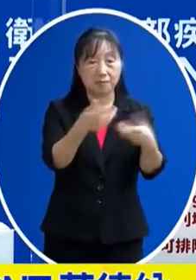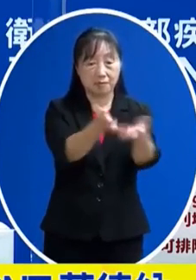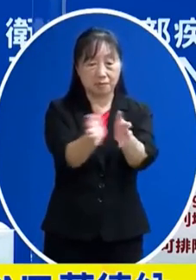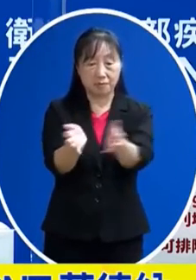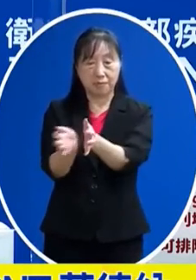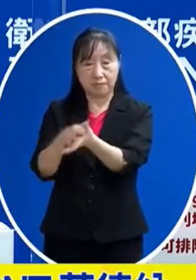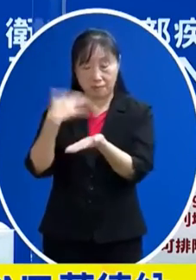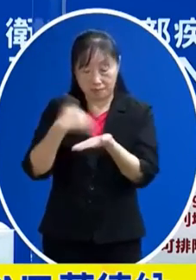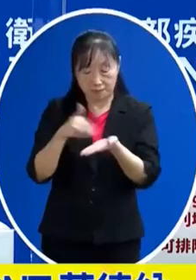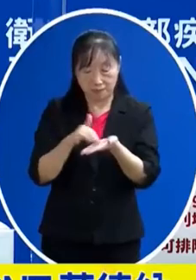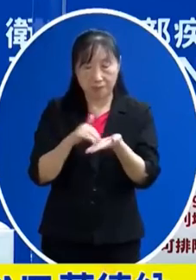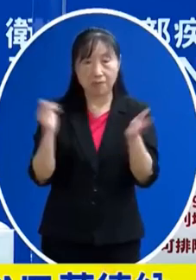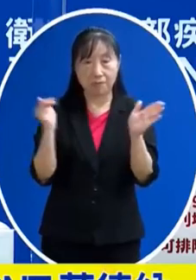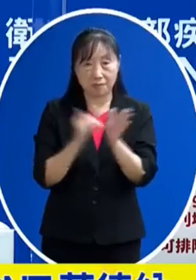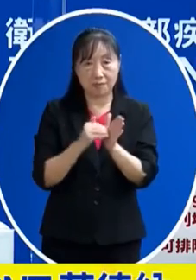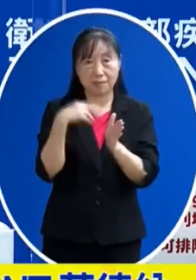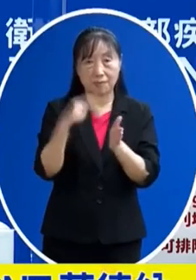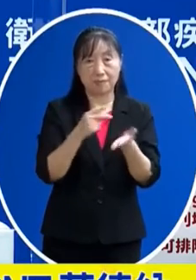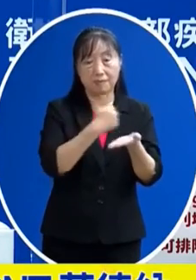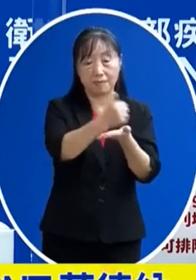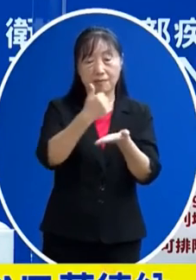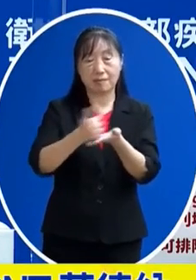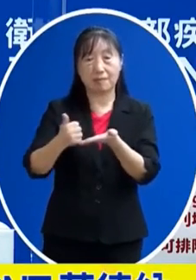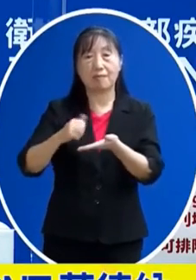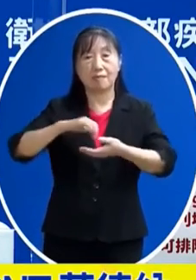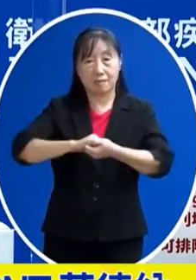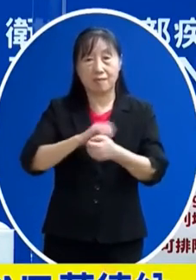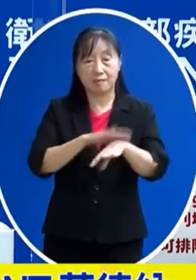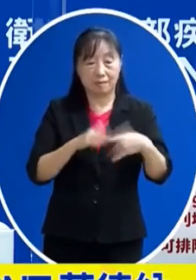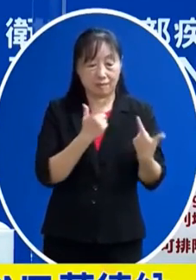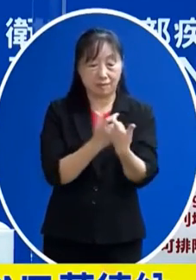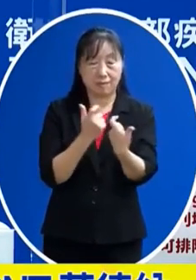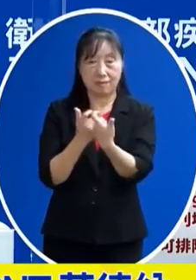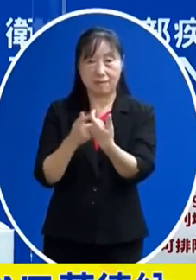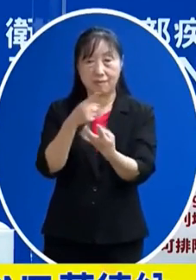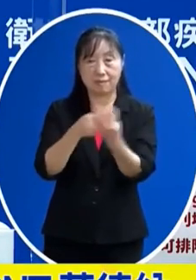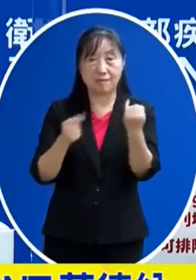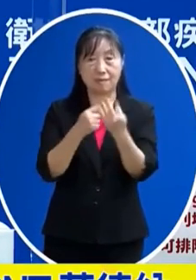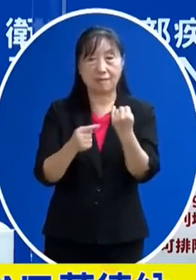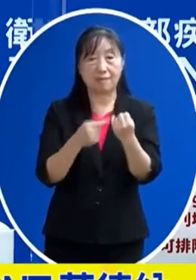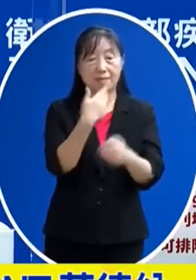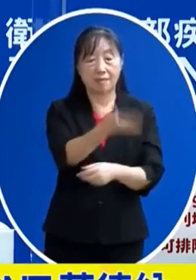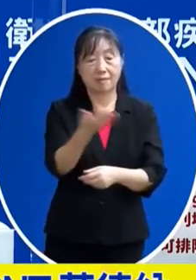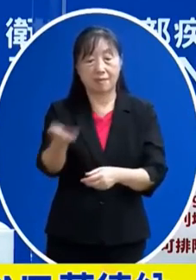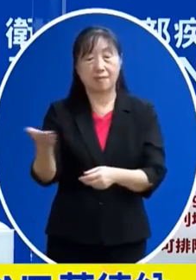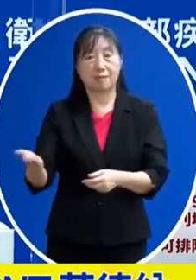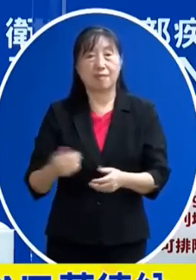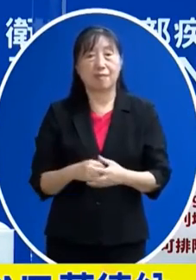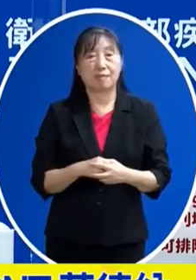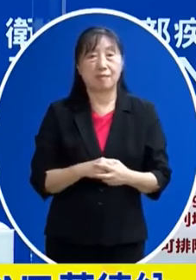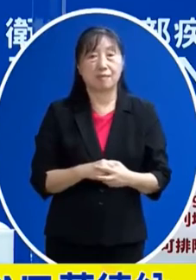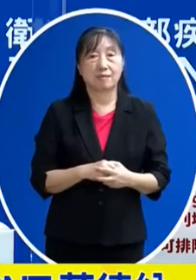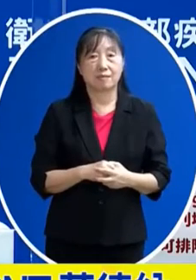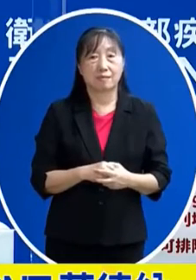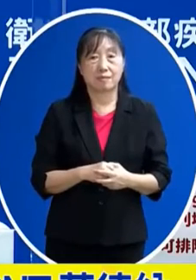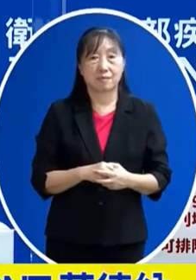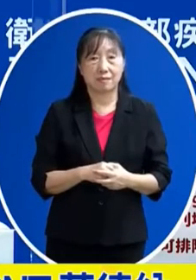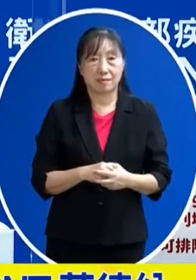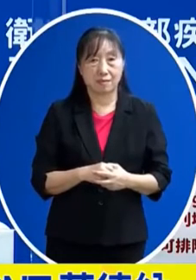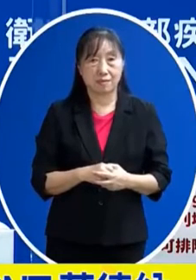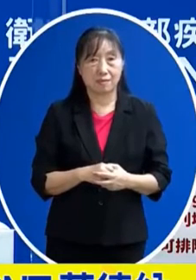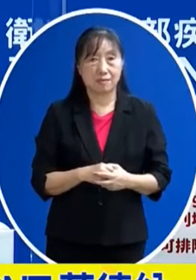群去做过计算，那我们也一定是达到这个目标族群要施打的量来配发给地方。